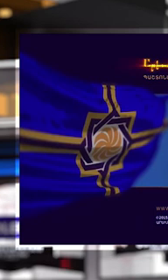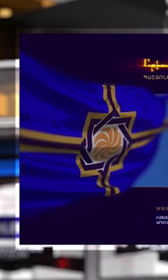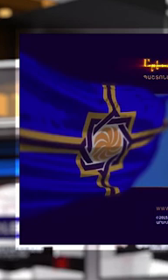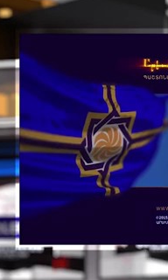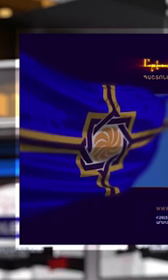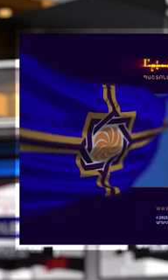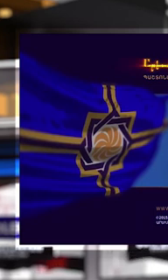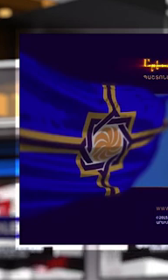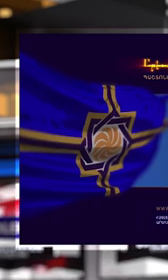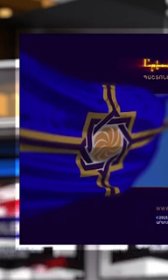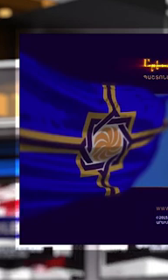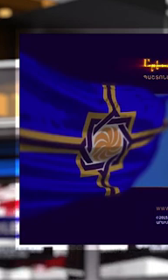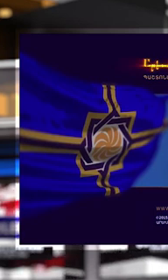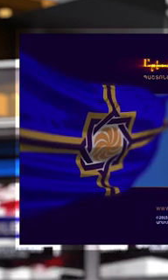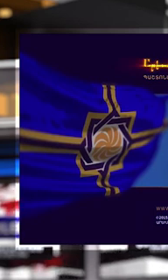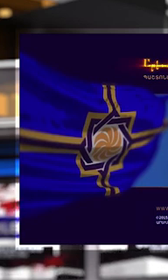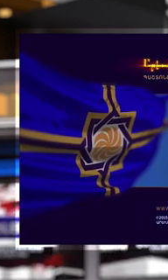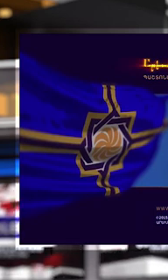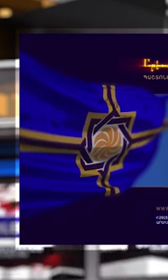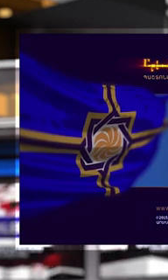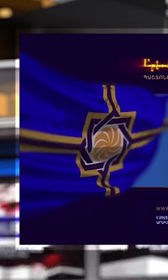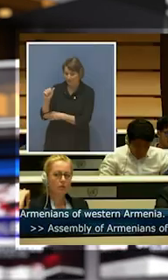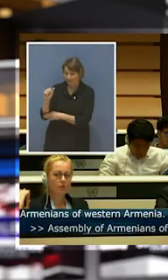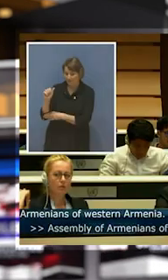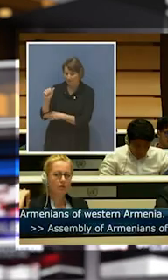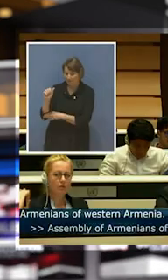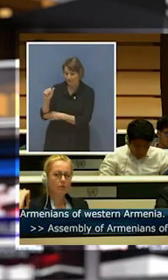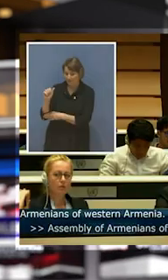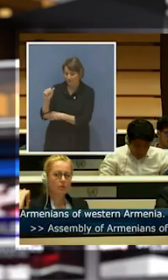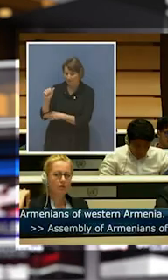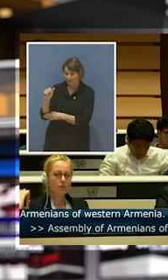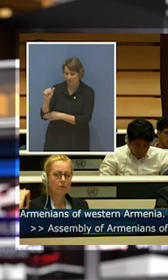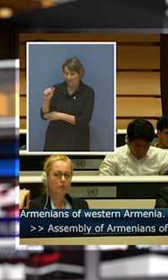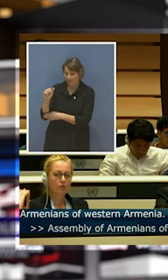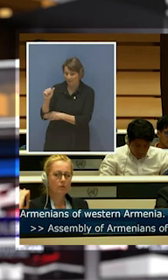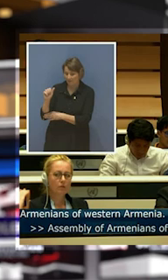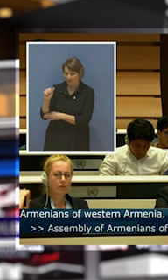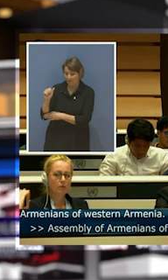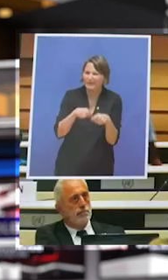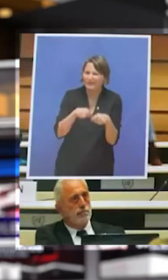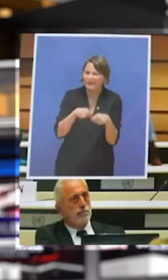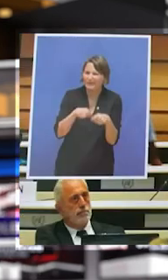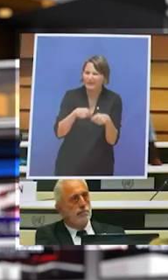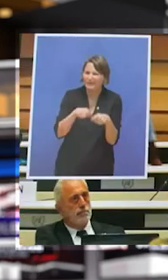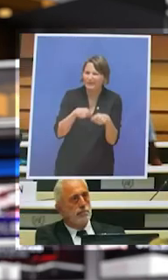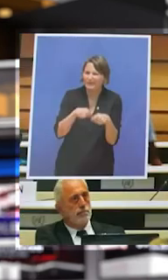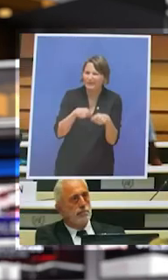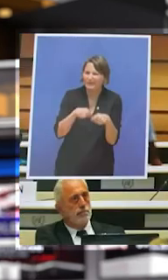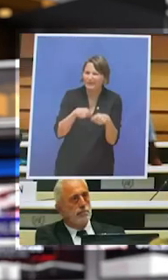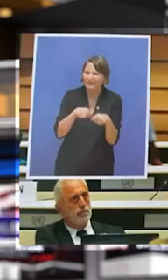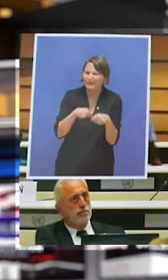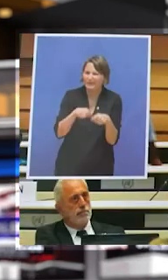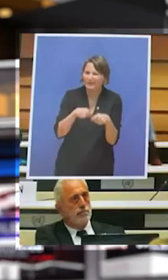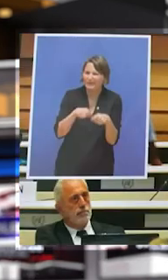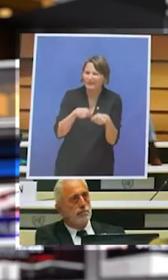İyi günler, Batı Ermenistan Devlet Televizyonu Türkçe haberleri sunar. Batı Ermenistan Ermenileri Forumu. Batı Ermenistan